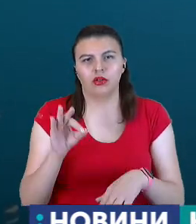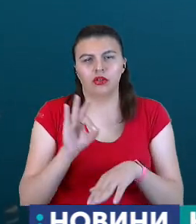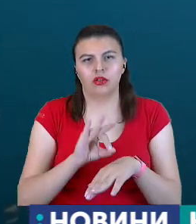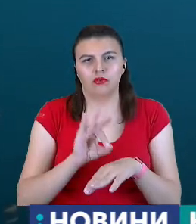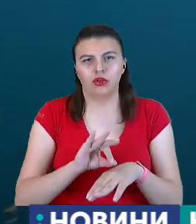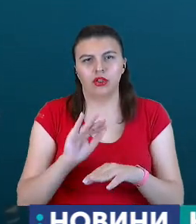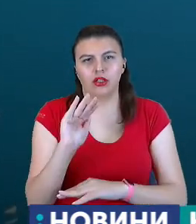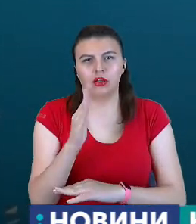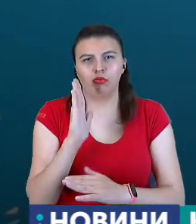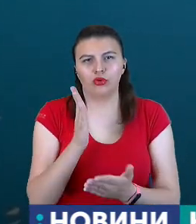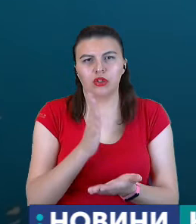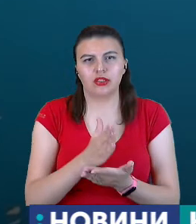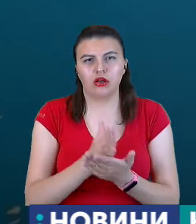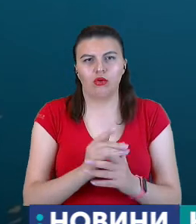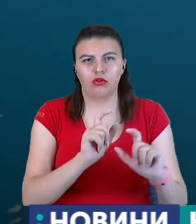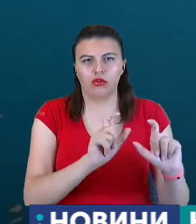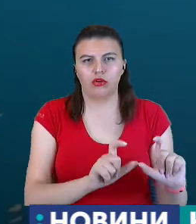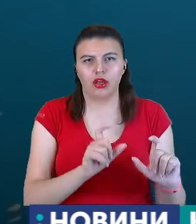тут, як в ізоляторі, до